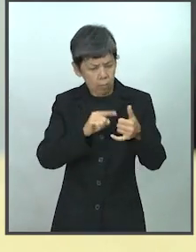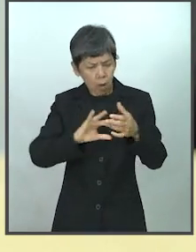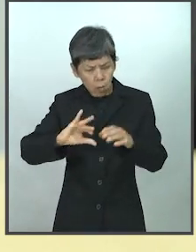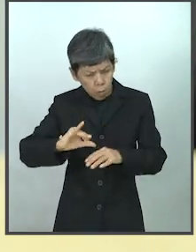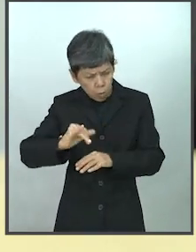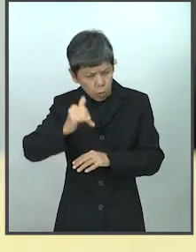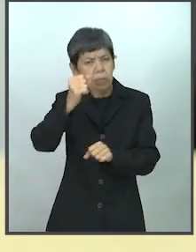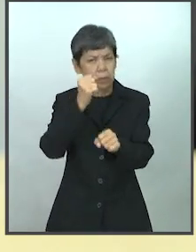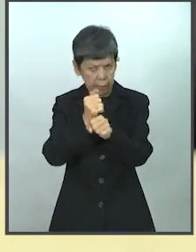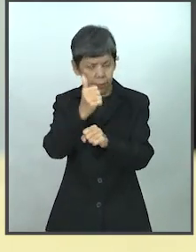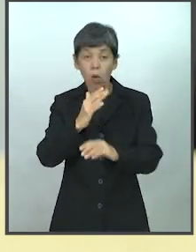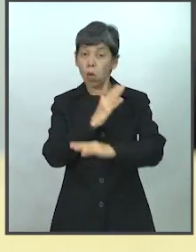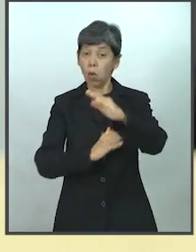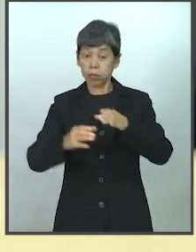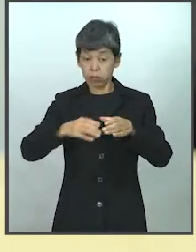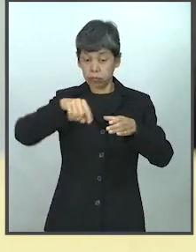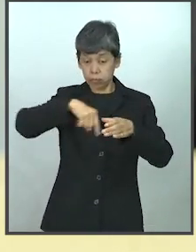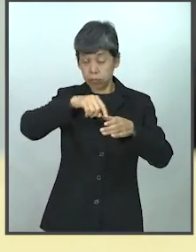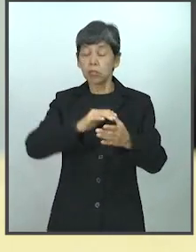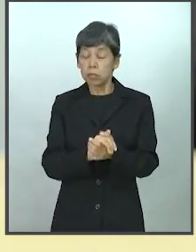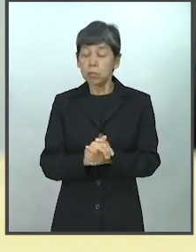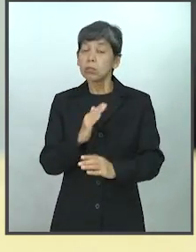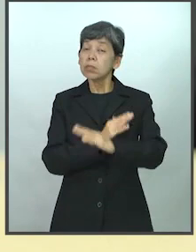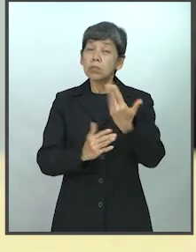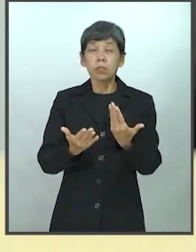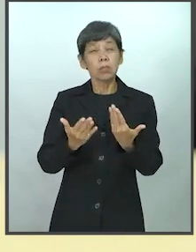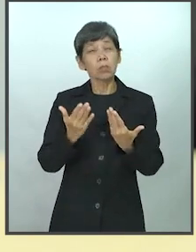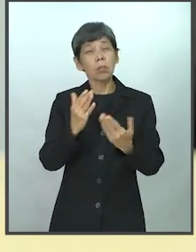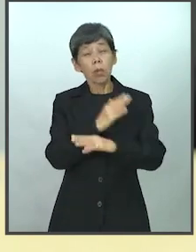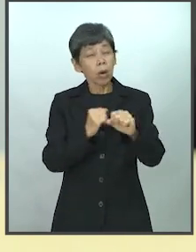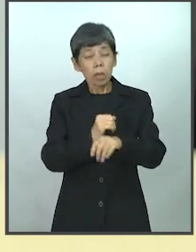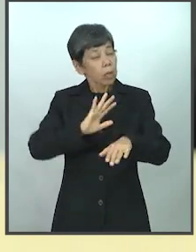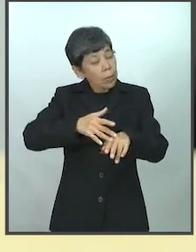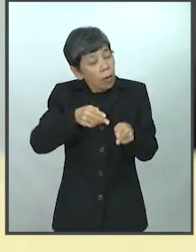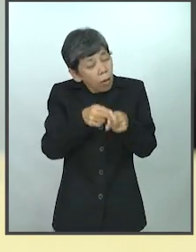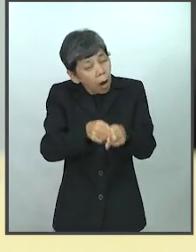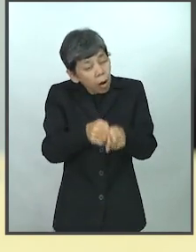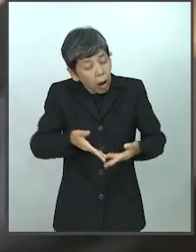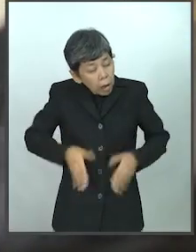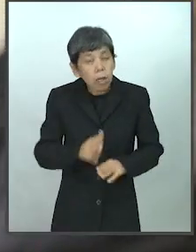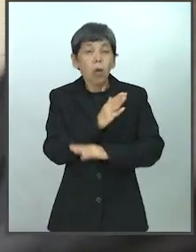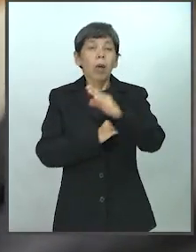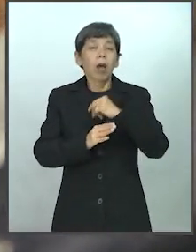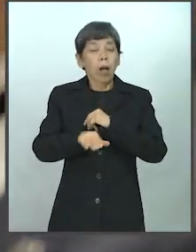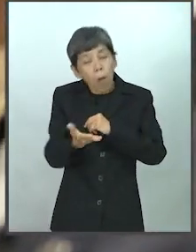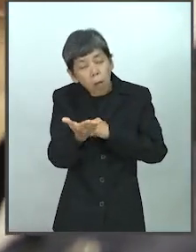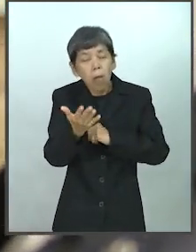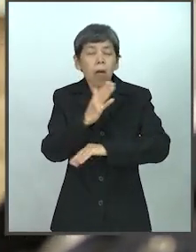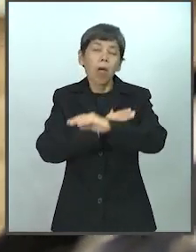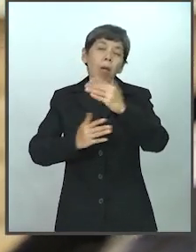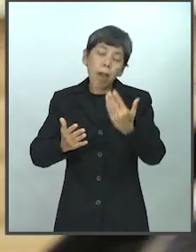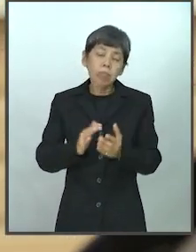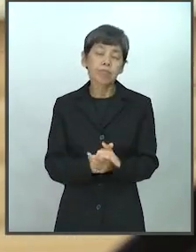ได้นะครับคนพิการจะเป็นพิการเพราะธรรมชาติหรือว่าเป็นพิการเพราะอุบัติเหตุนะ